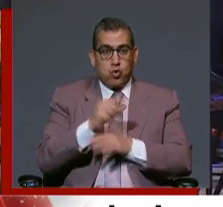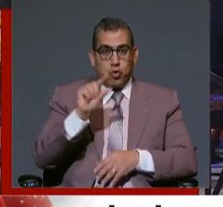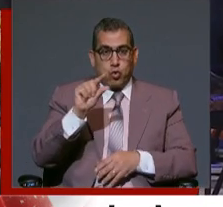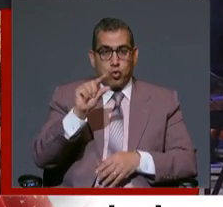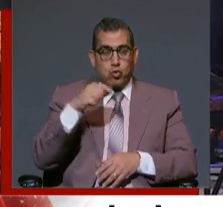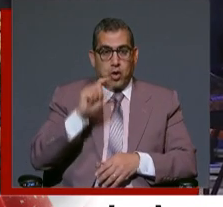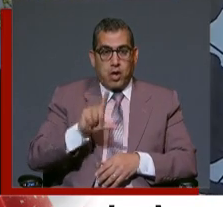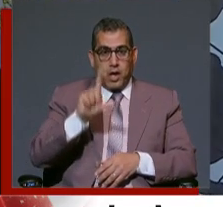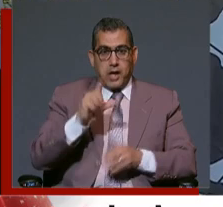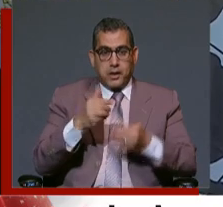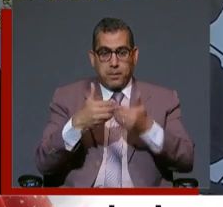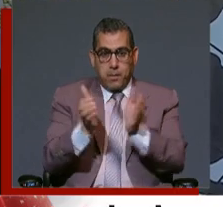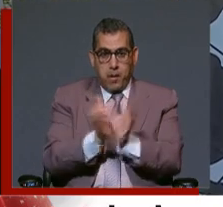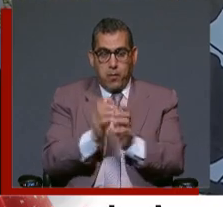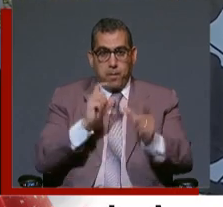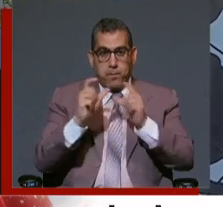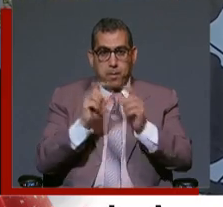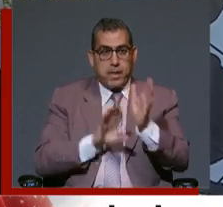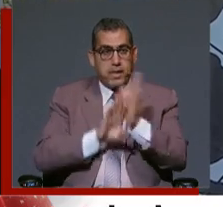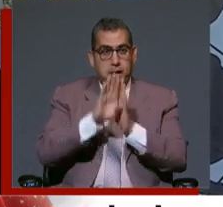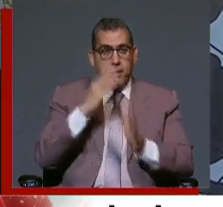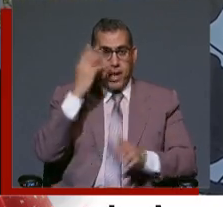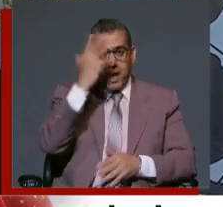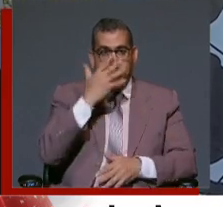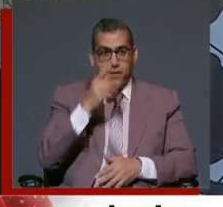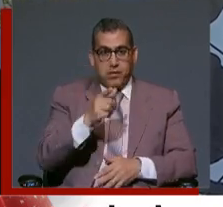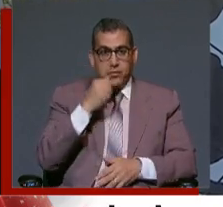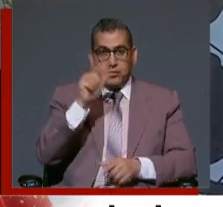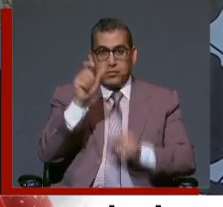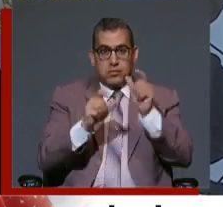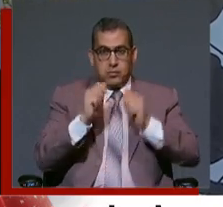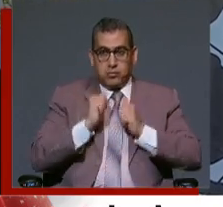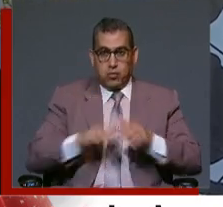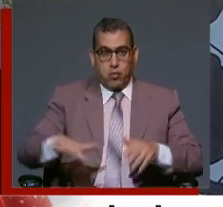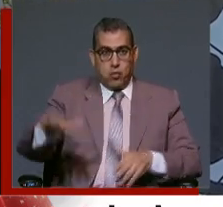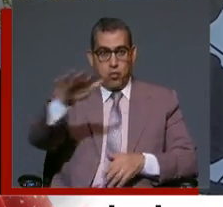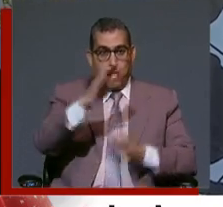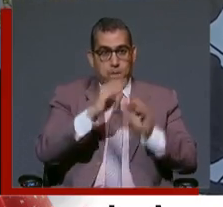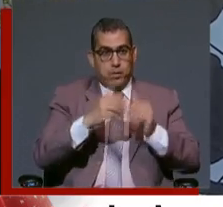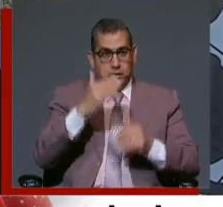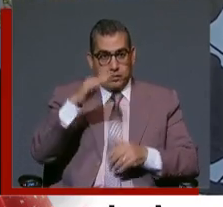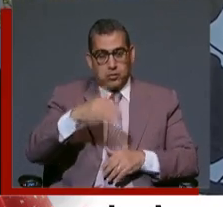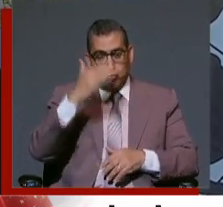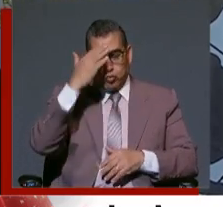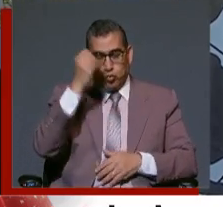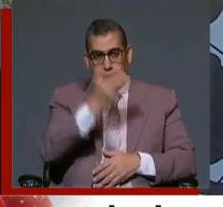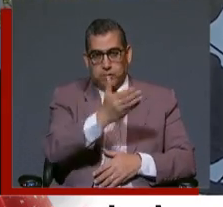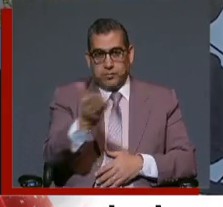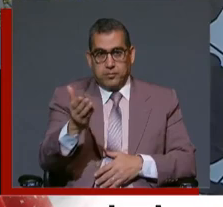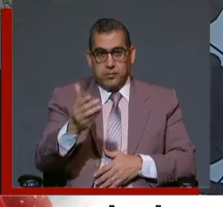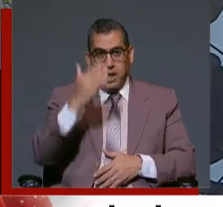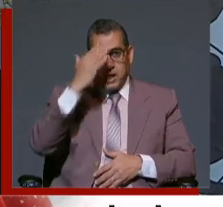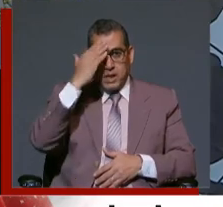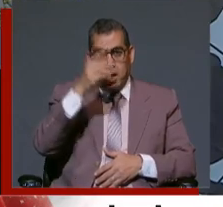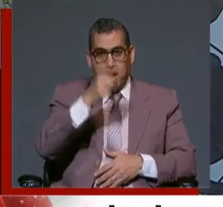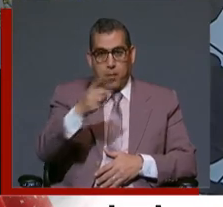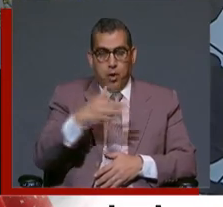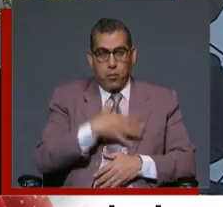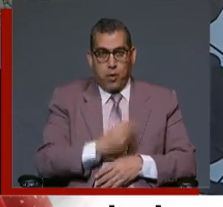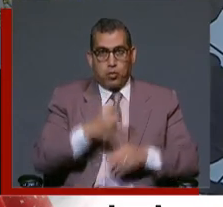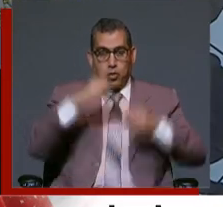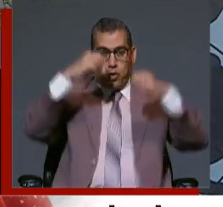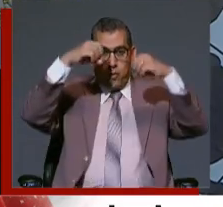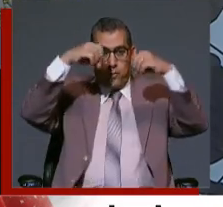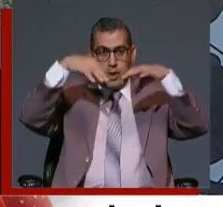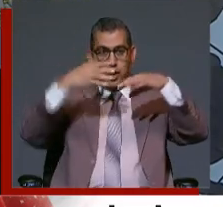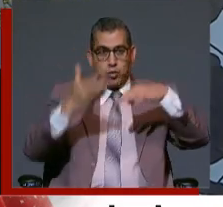مجموعة بنك التنمية الإفريقي، السادة الحضور ضيوف مصر الكرام، السلام عليكم ورحمة الله